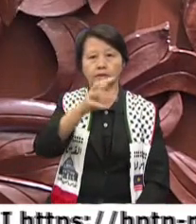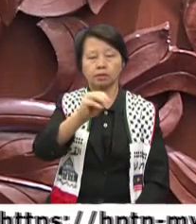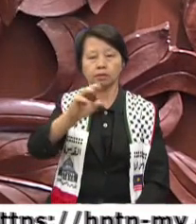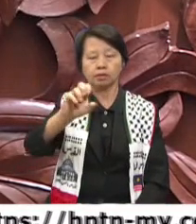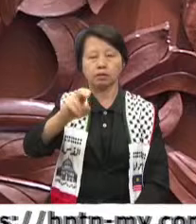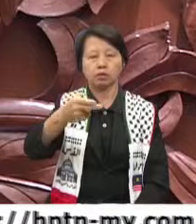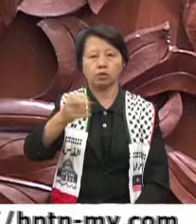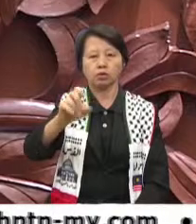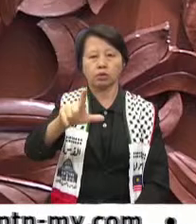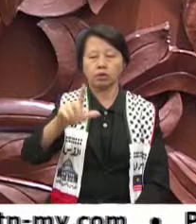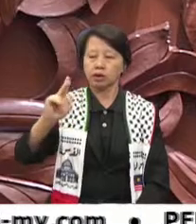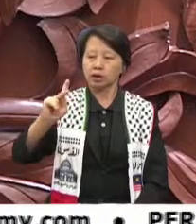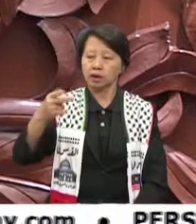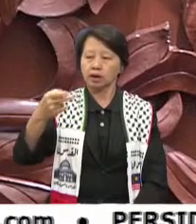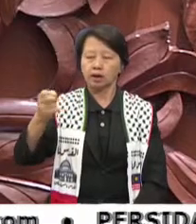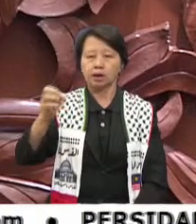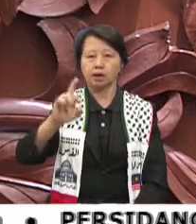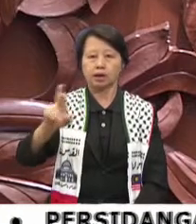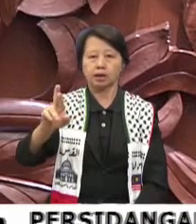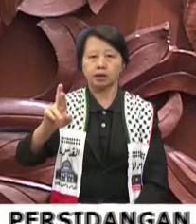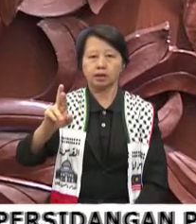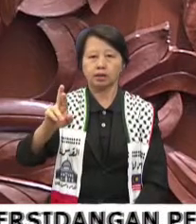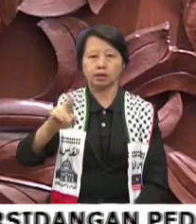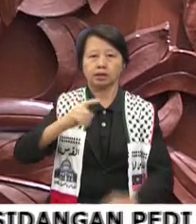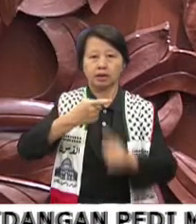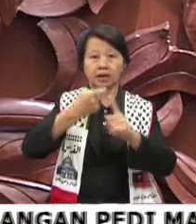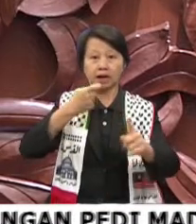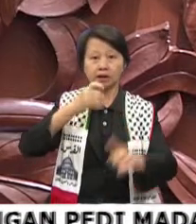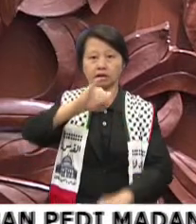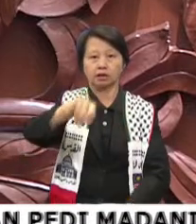menjemput bin Mohamad Deli